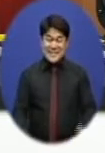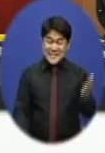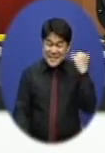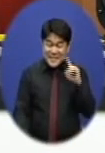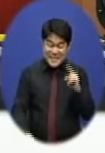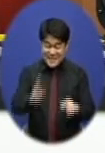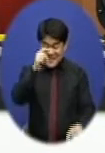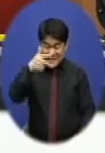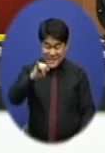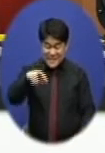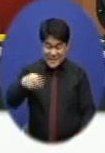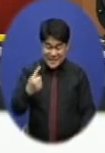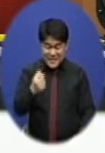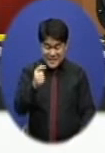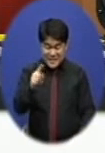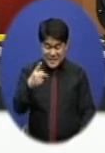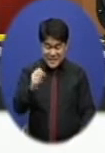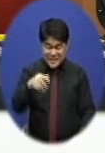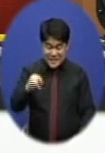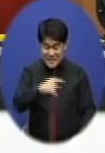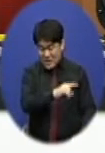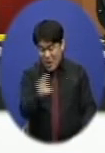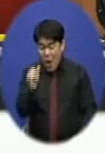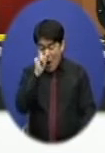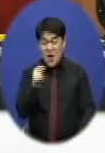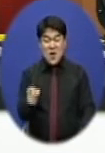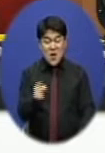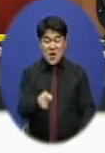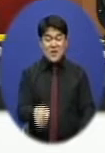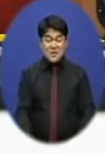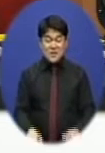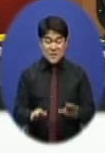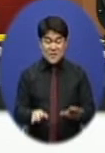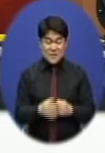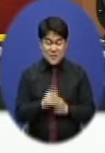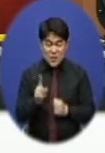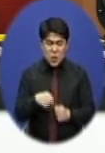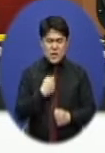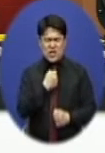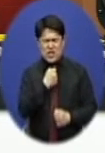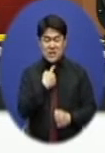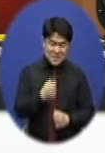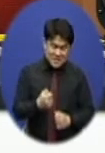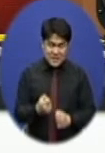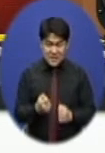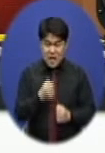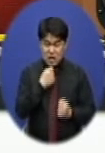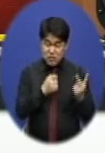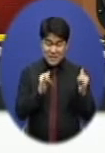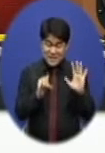뭐 박진도 씨, 하동진 씨도 했었고, 예, 예. 제가 할 무렵에, 예, 그때는 예. 이제 단독으로 했었어요. 네. 역시 두 분이 하는 게